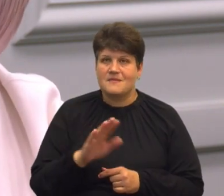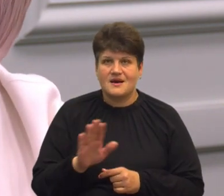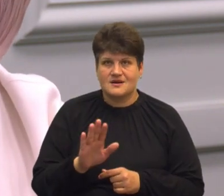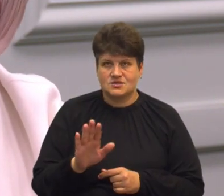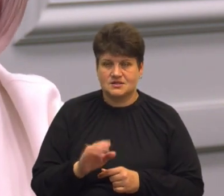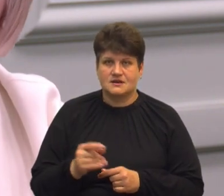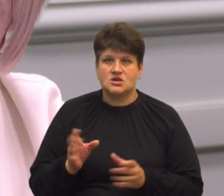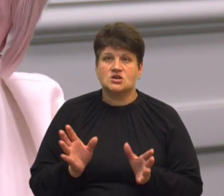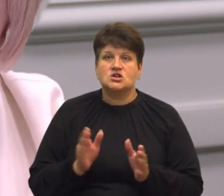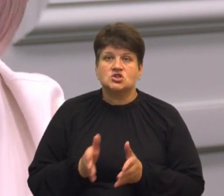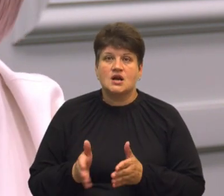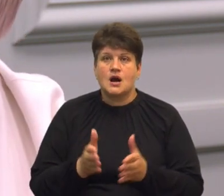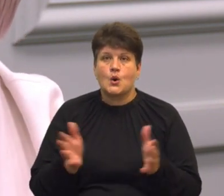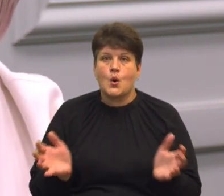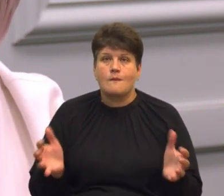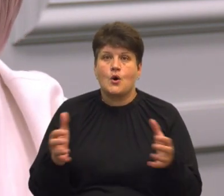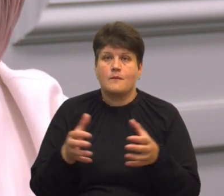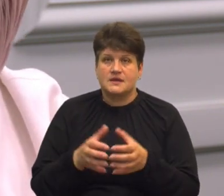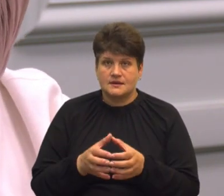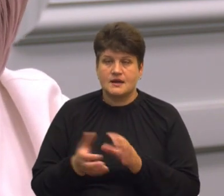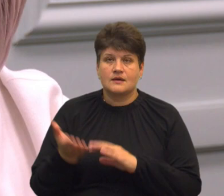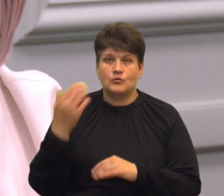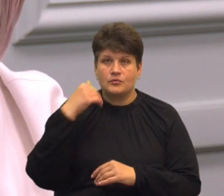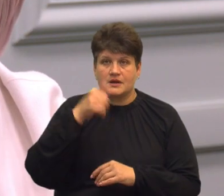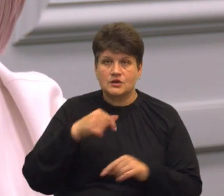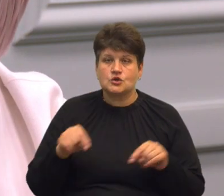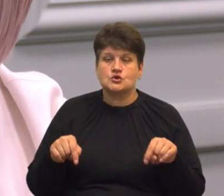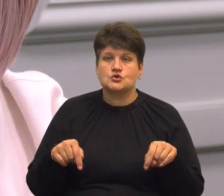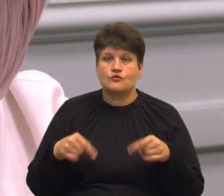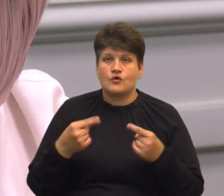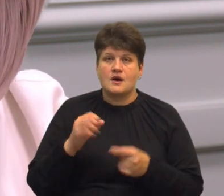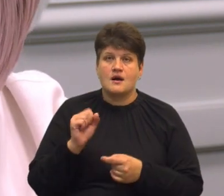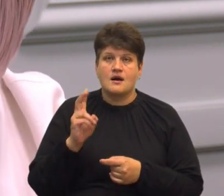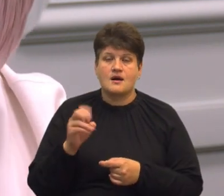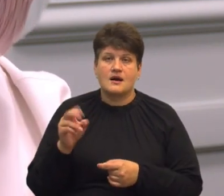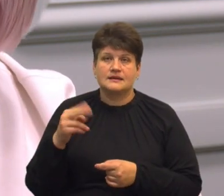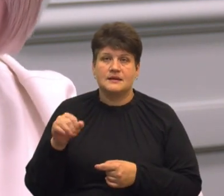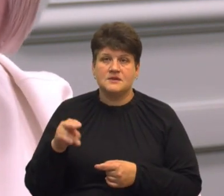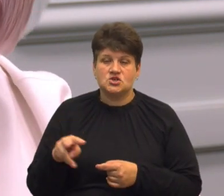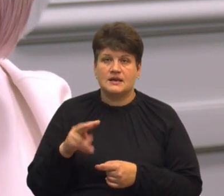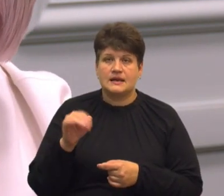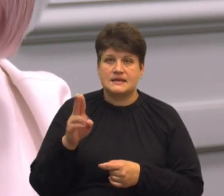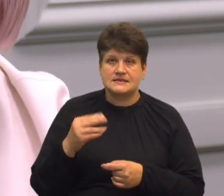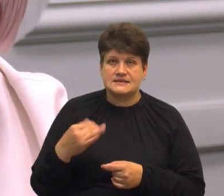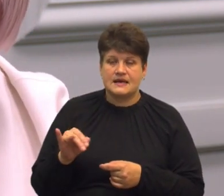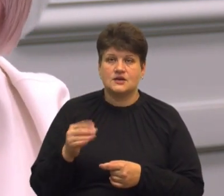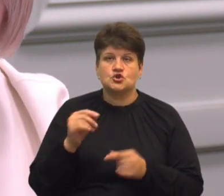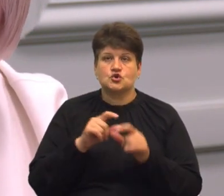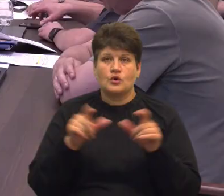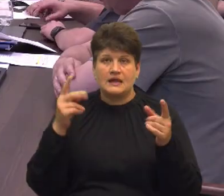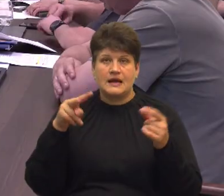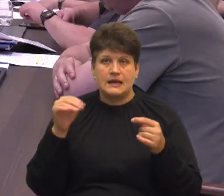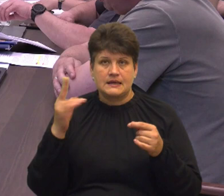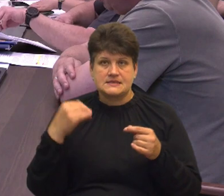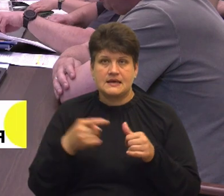об'єднання минулого року і попередні роки створені академічний ліцей Генезис і школа-ліцей мистецтв імені